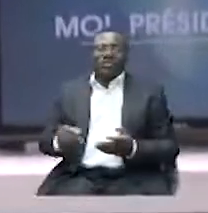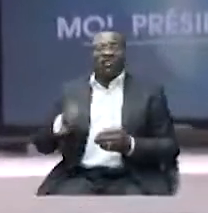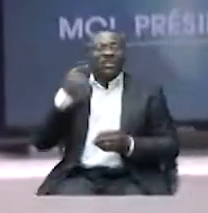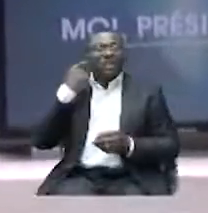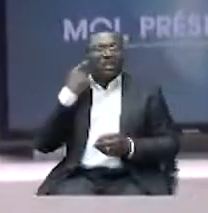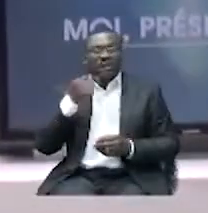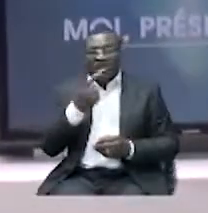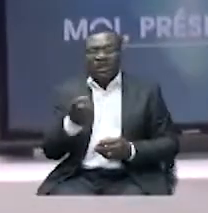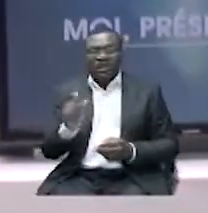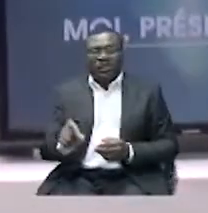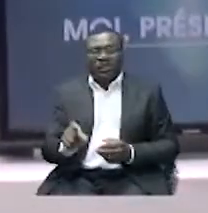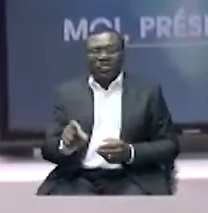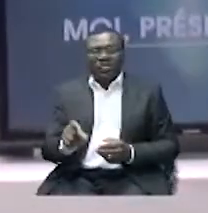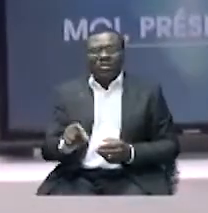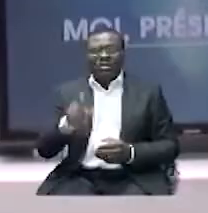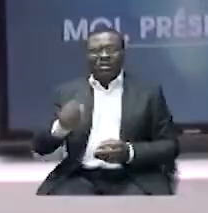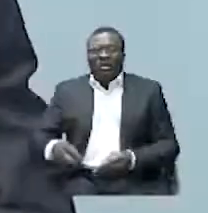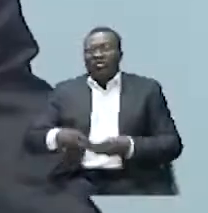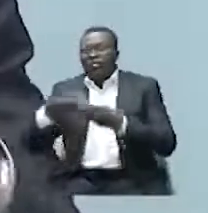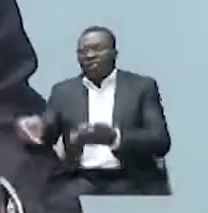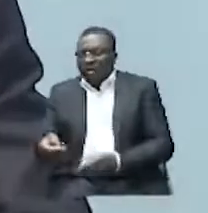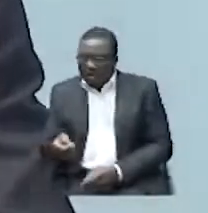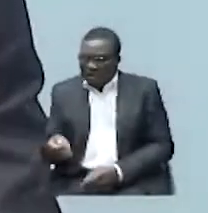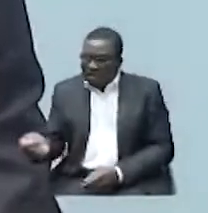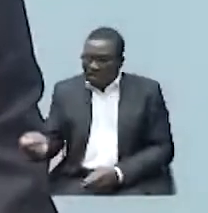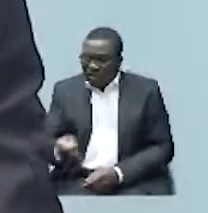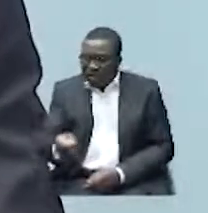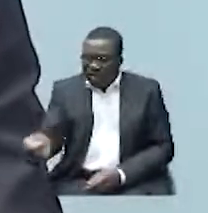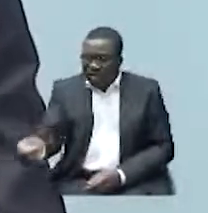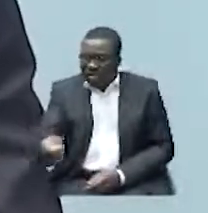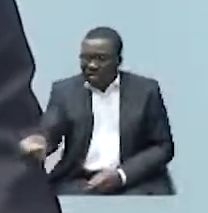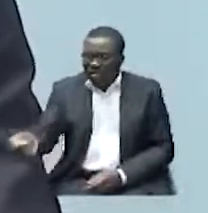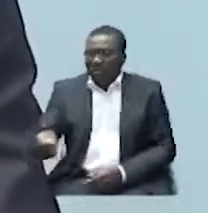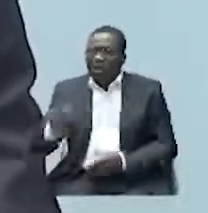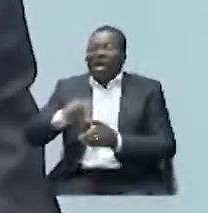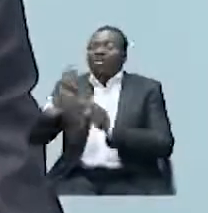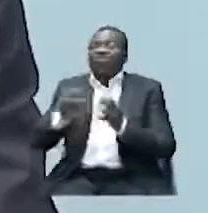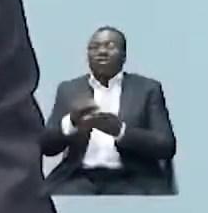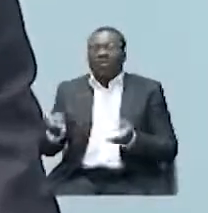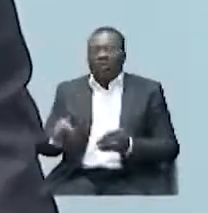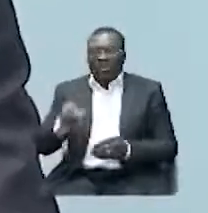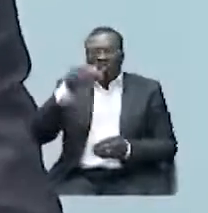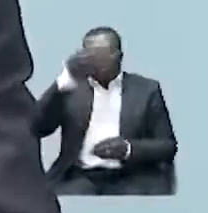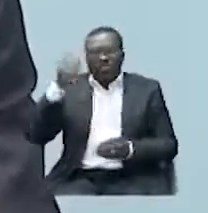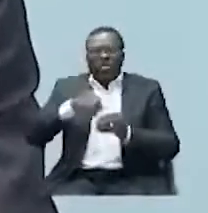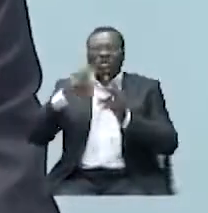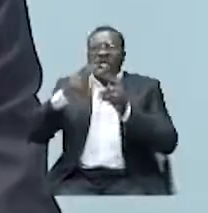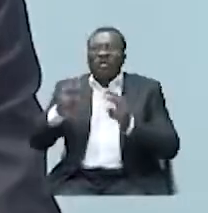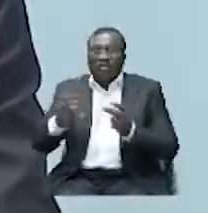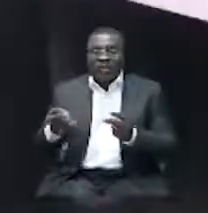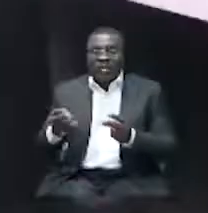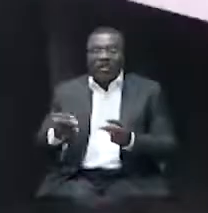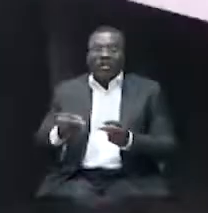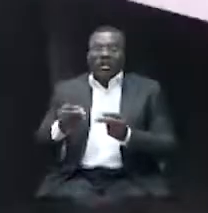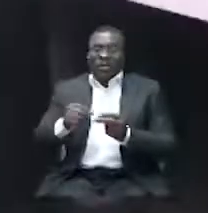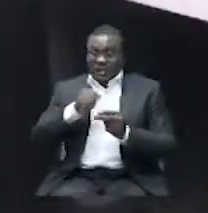dire qu'il faut donner des lampes torches, des lampadaires à tout le monde, dans les villages et consorts. Et vous oubliez que dans les villages, il y a du développement à créer.